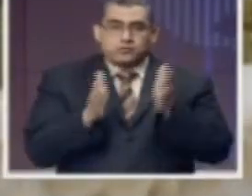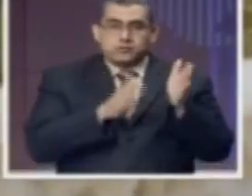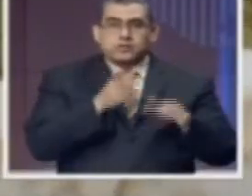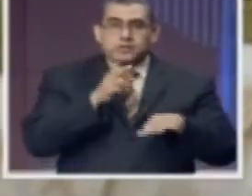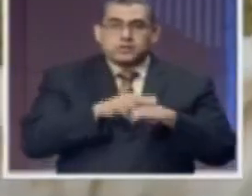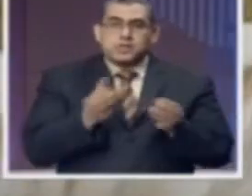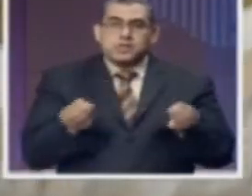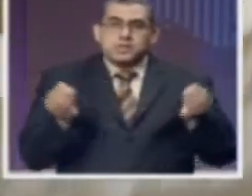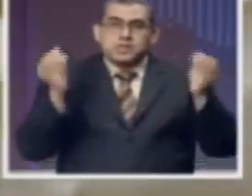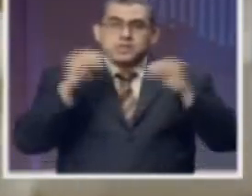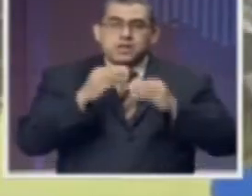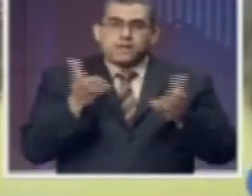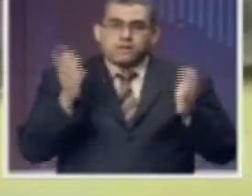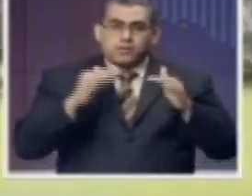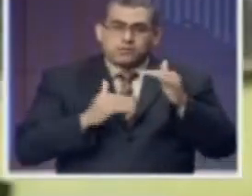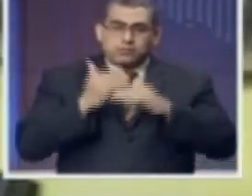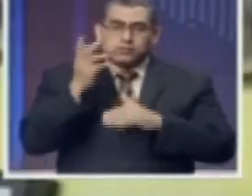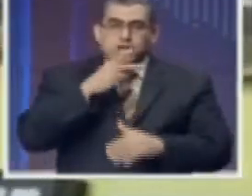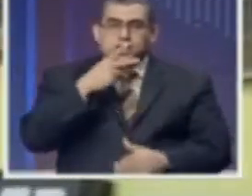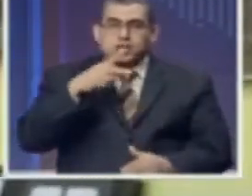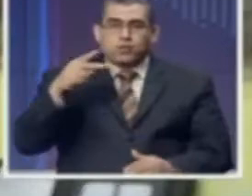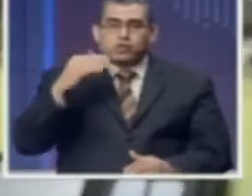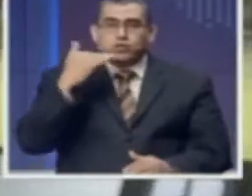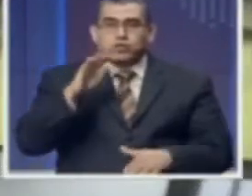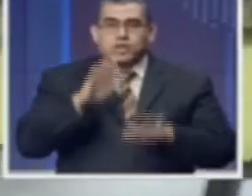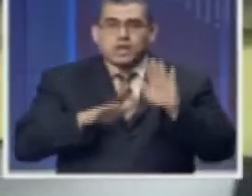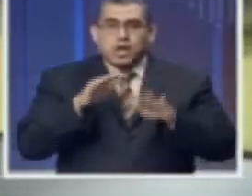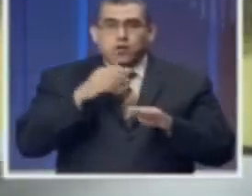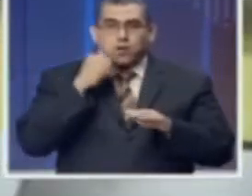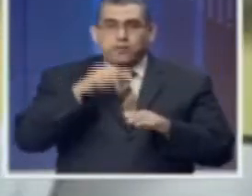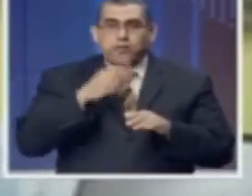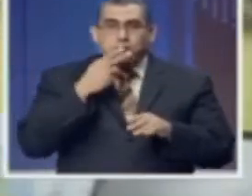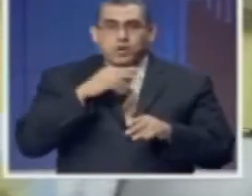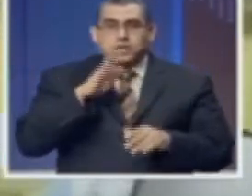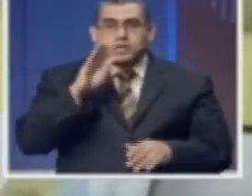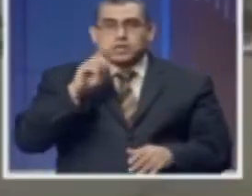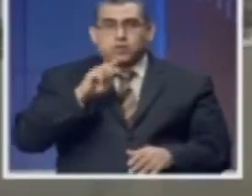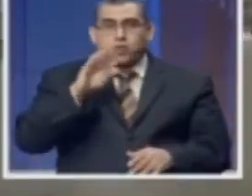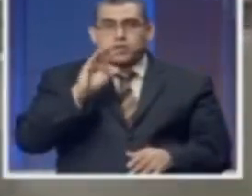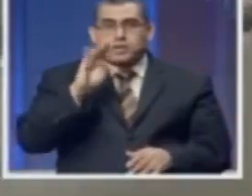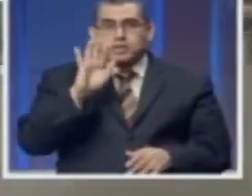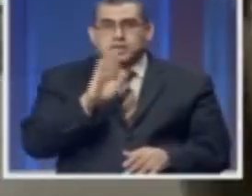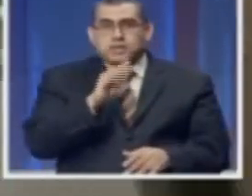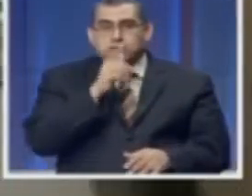إضافة إلى ما يزيد عن 22.5 كيلوغرام من مخدر الاستروكس،